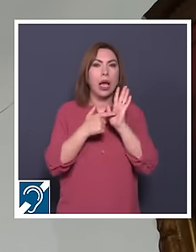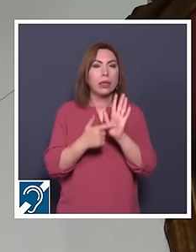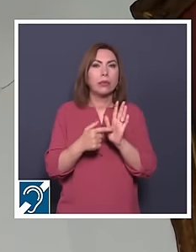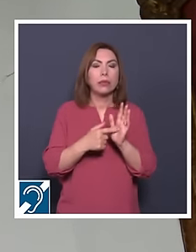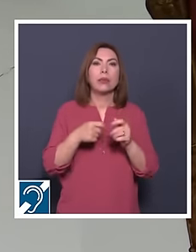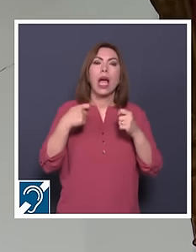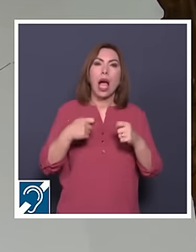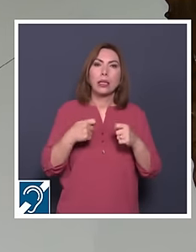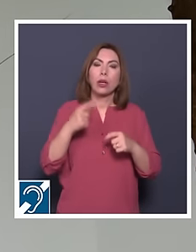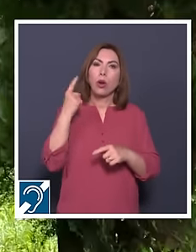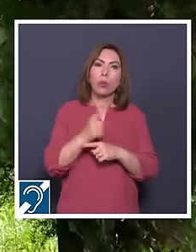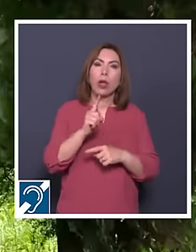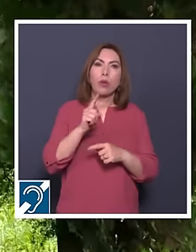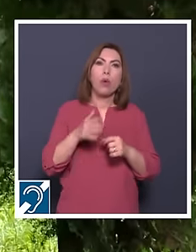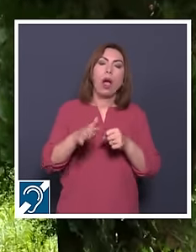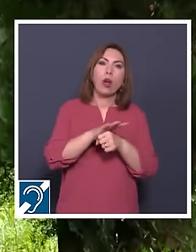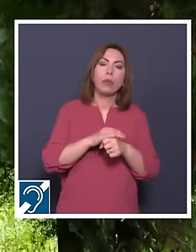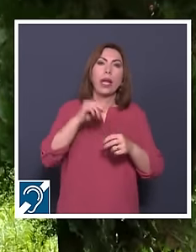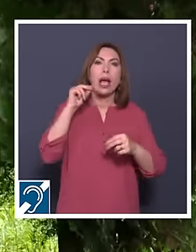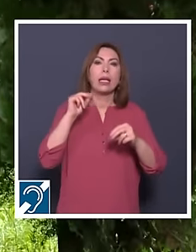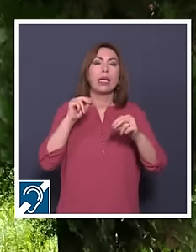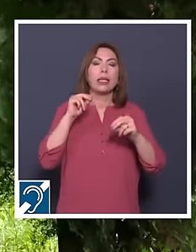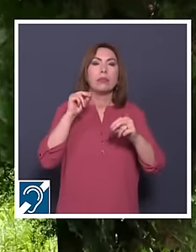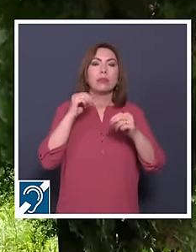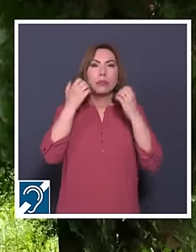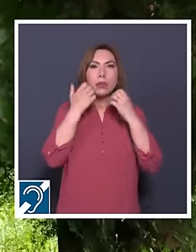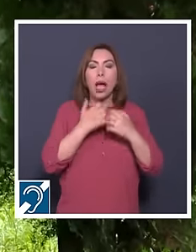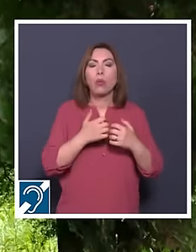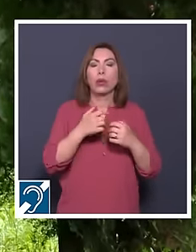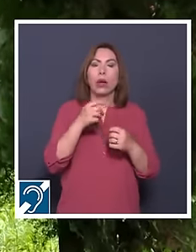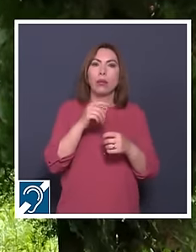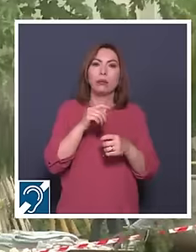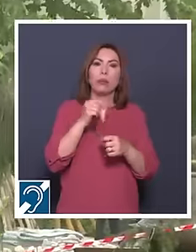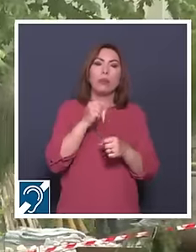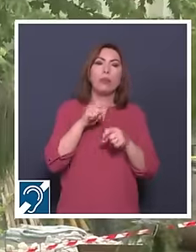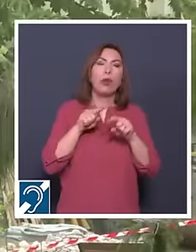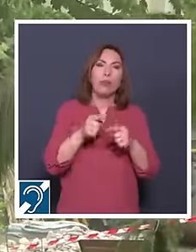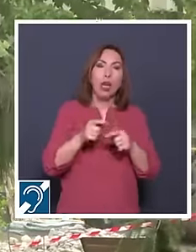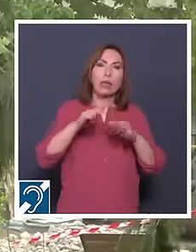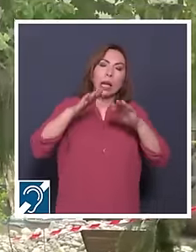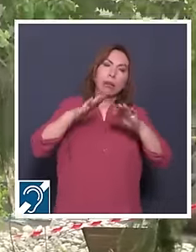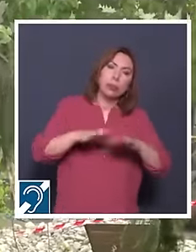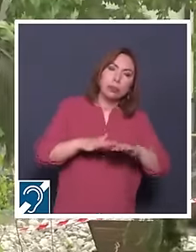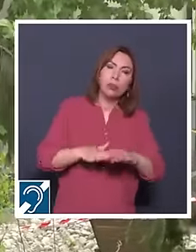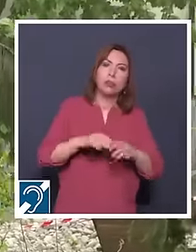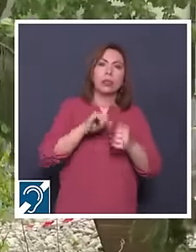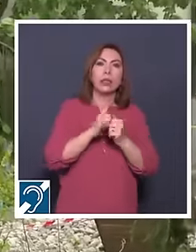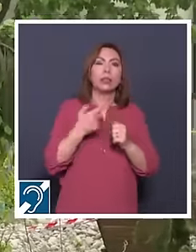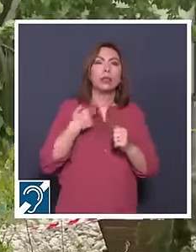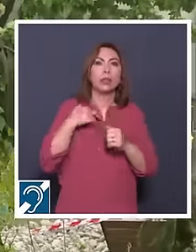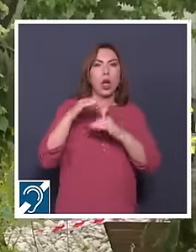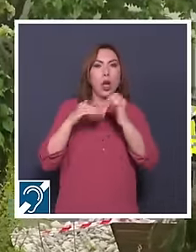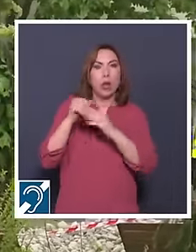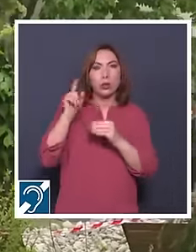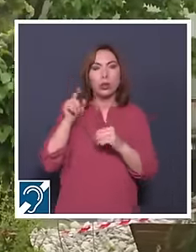obligatorie nu acoperă daunele provocate de tasarea sau lăsarea terenului de fundație, fie sub sarcina